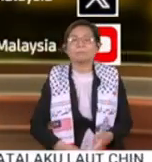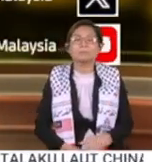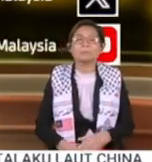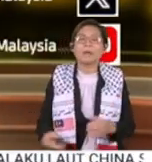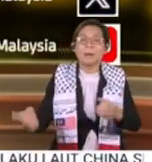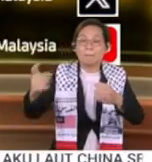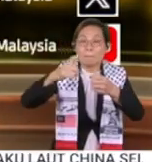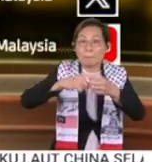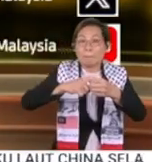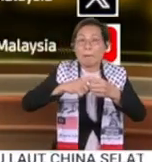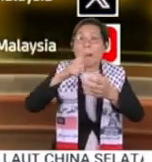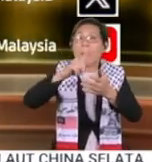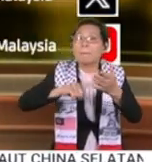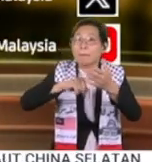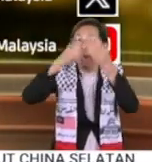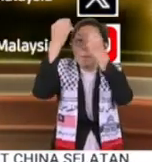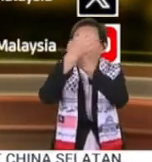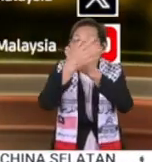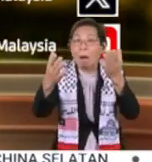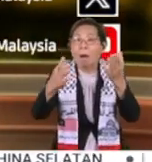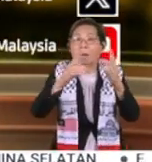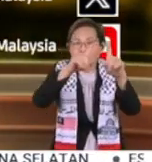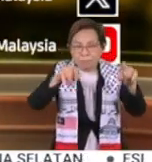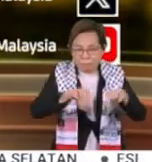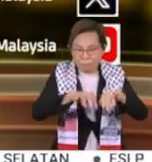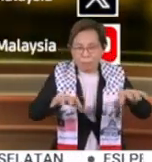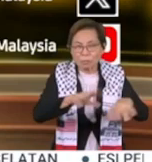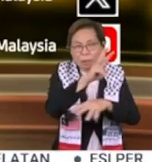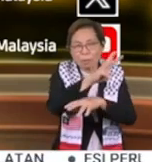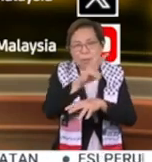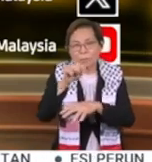maklumat cuaca terkini, anda terus layari laman sesawang kami di